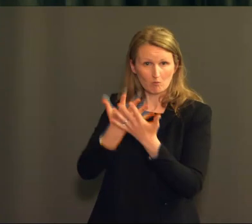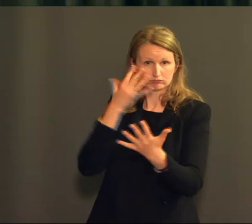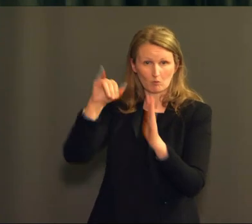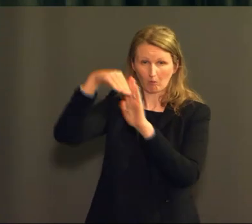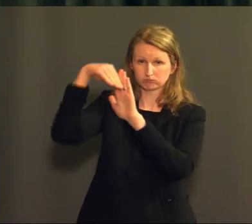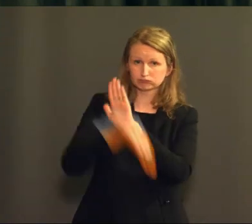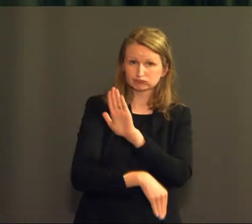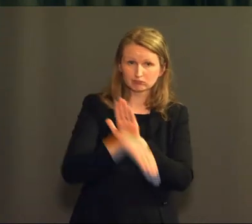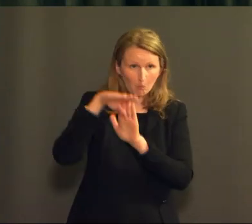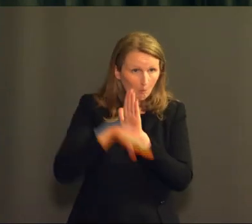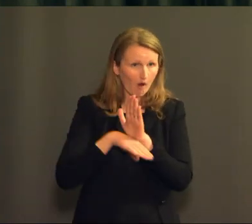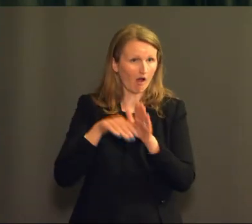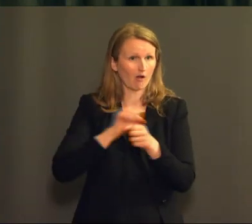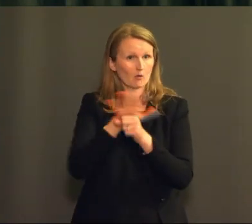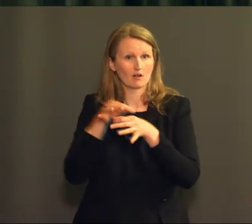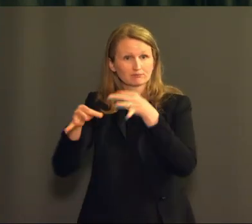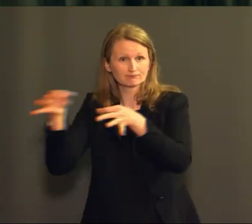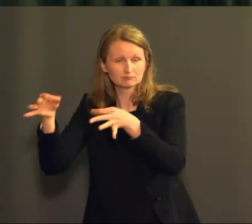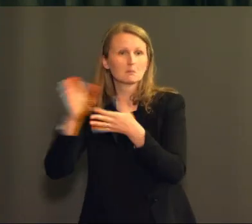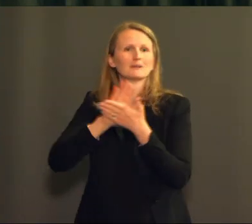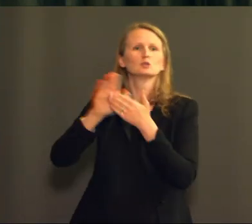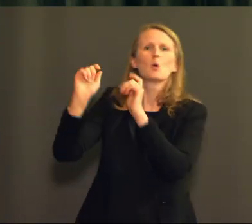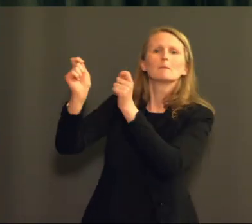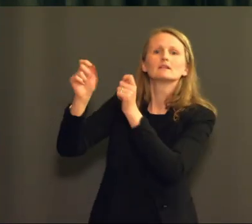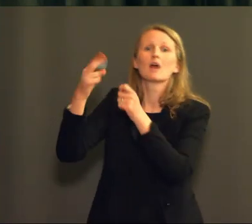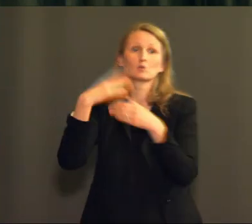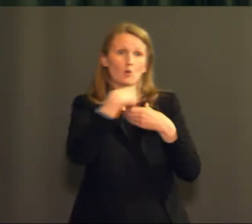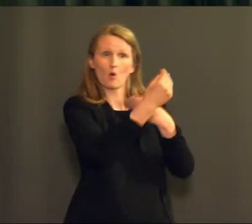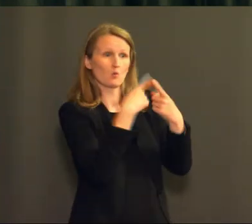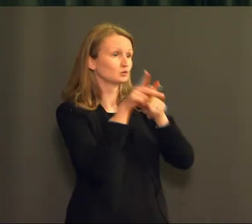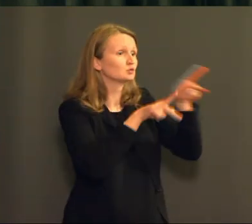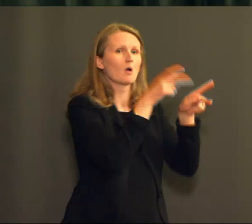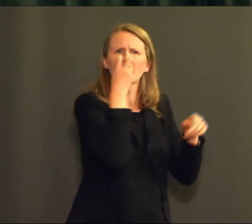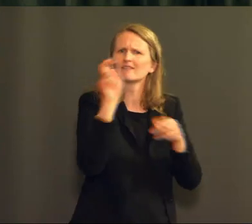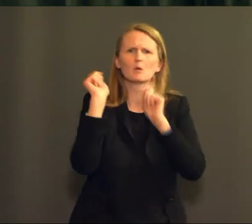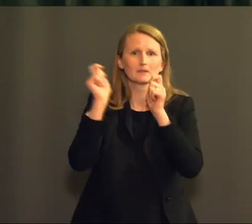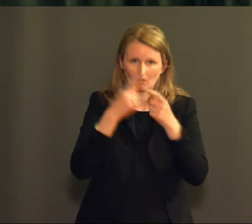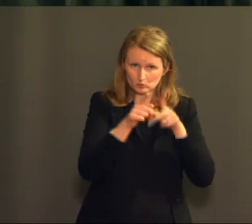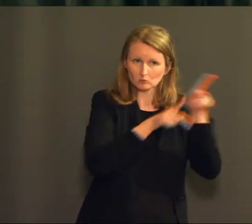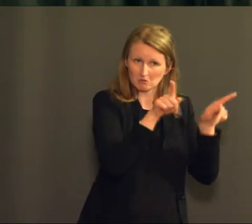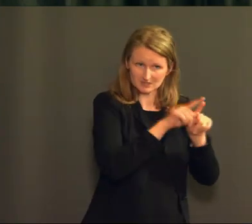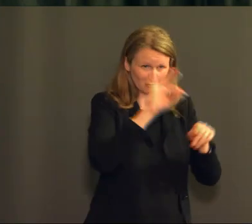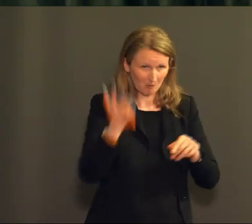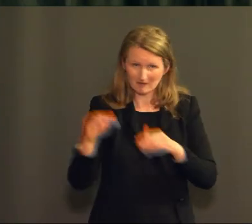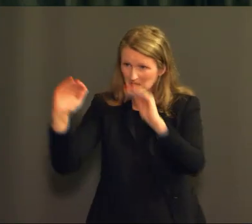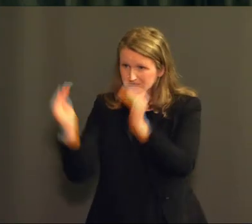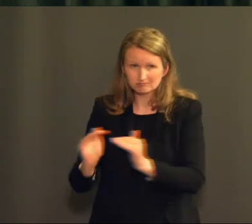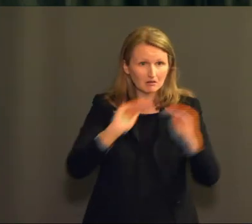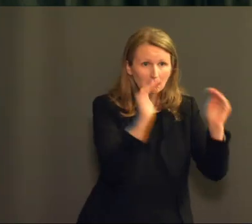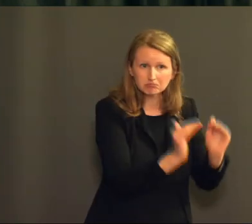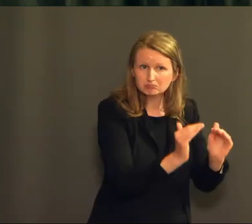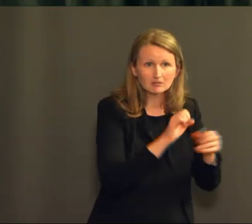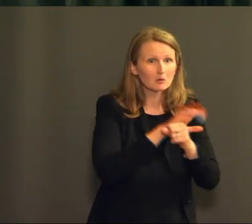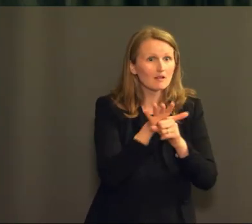de soins. Un secteur où on ne constate plus d'augmentation de cas de Covid-19. On peut donc en déduire que